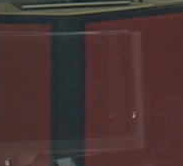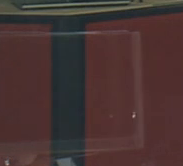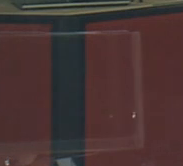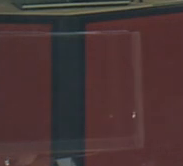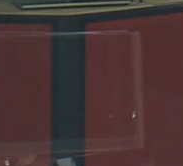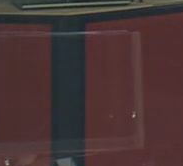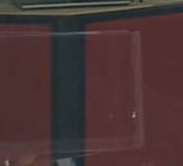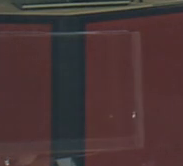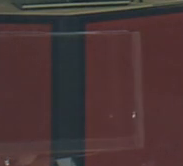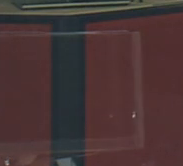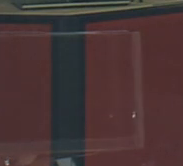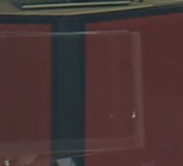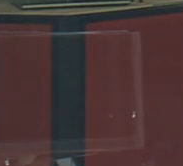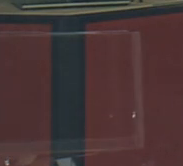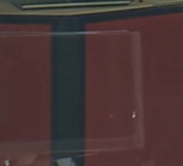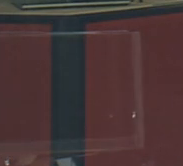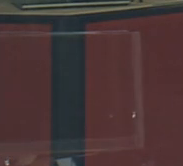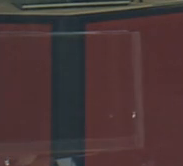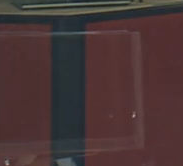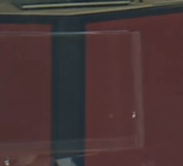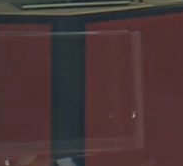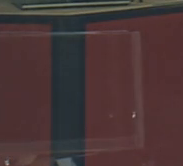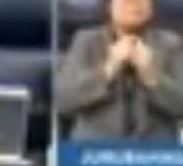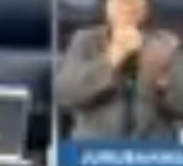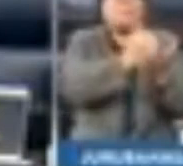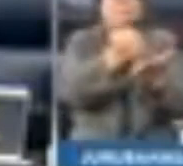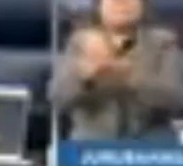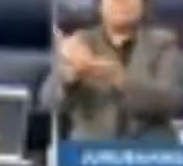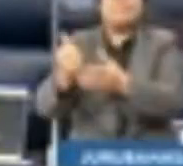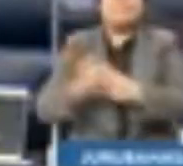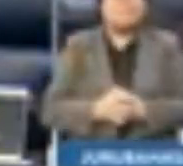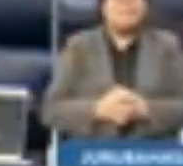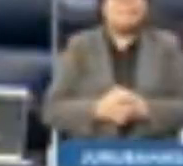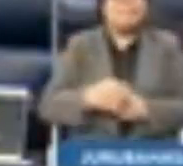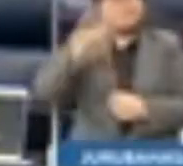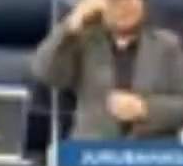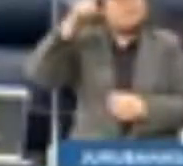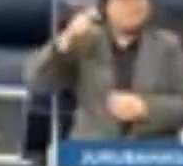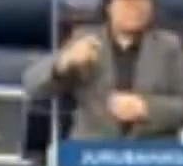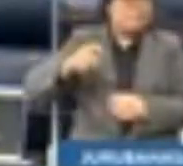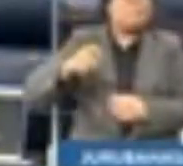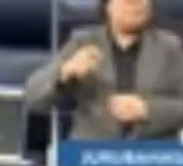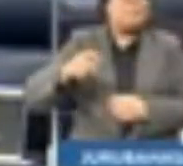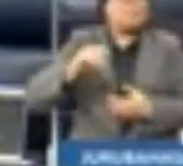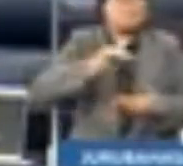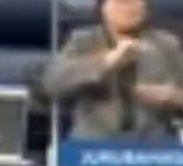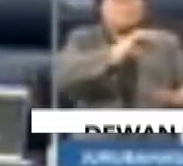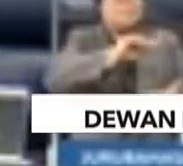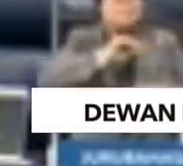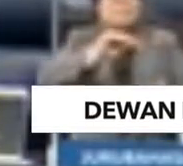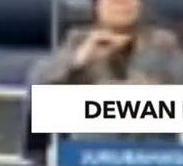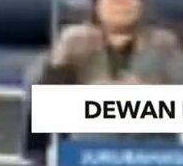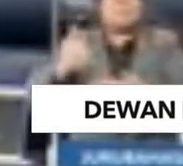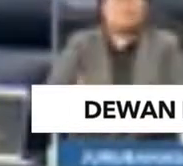memberikan bantuan sepanjang tempoh pandemic komik hai bagi memastikan penyaluran